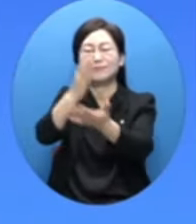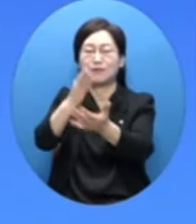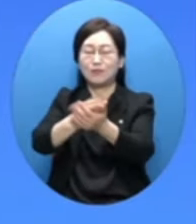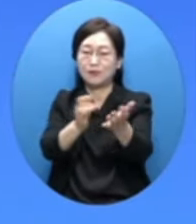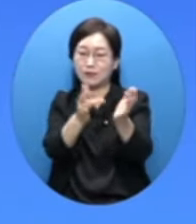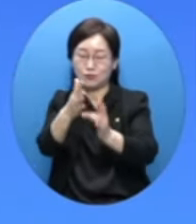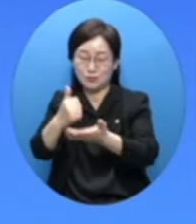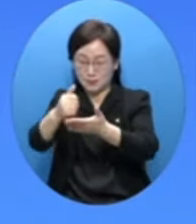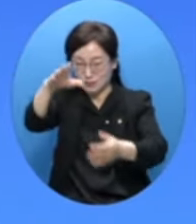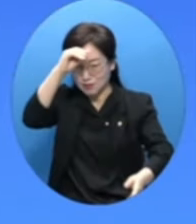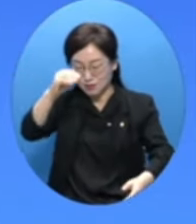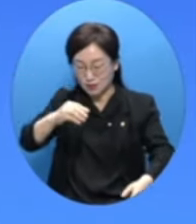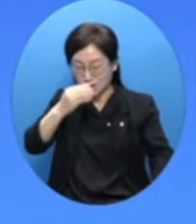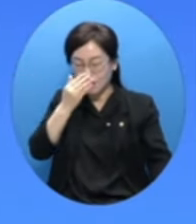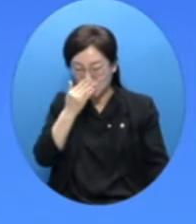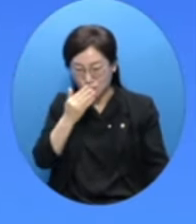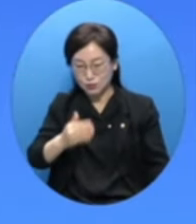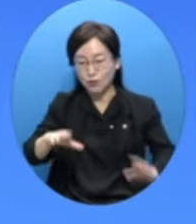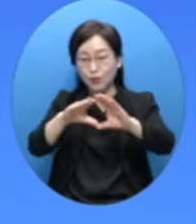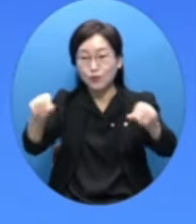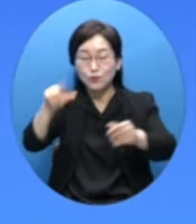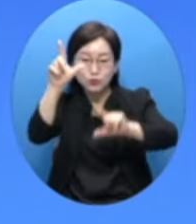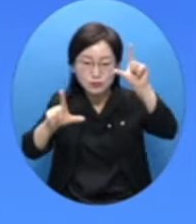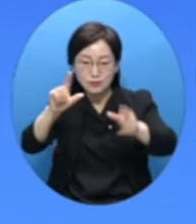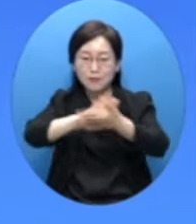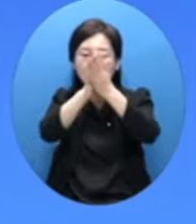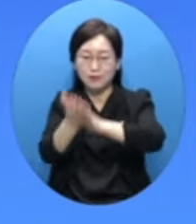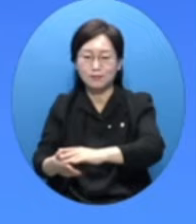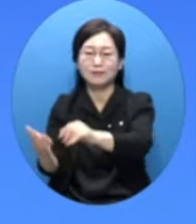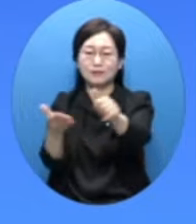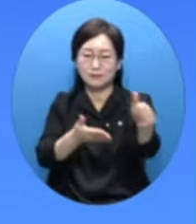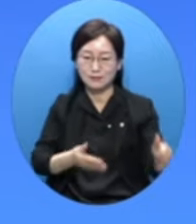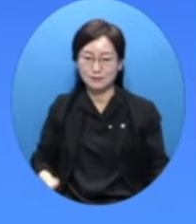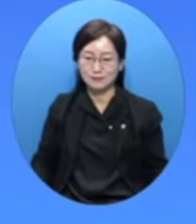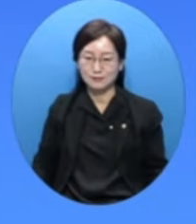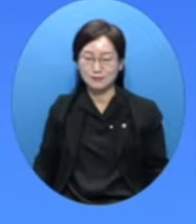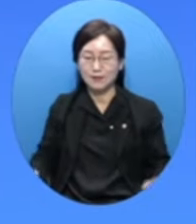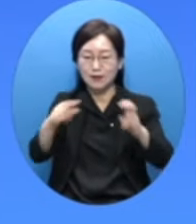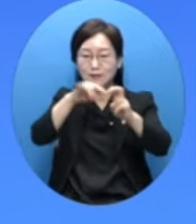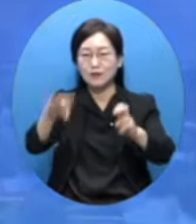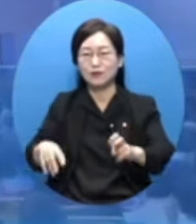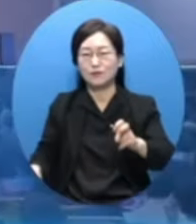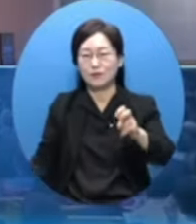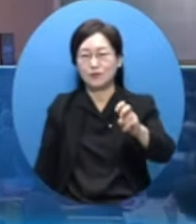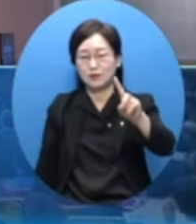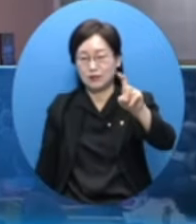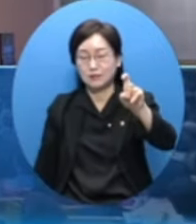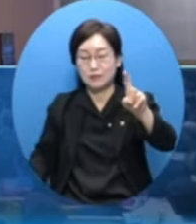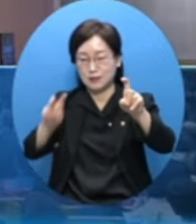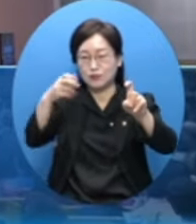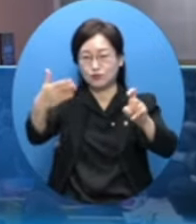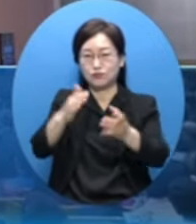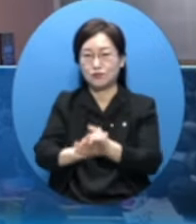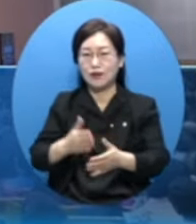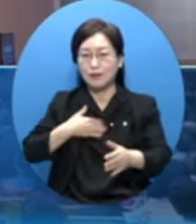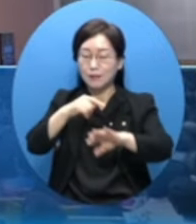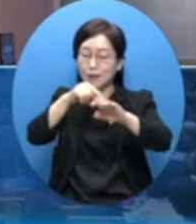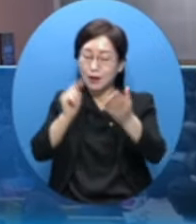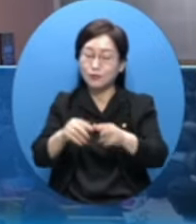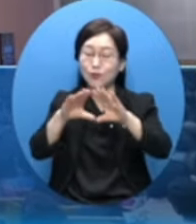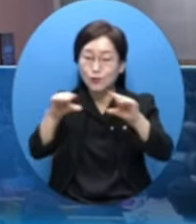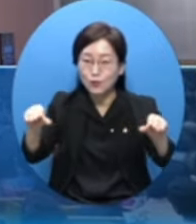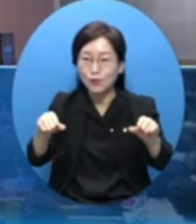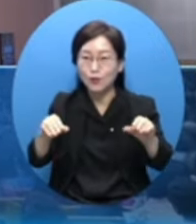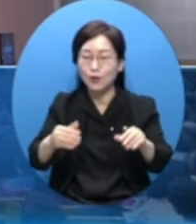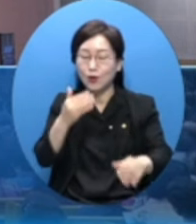예수님을 닮은 겸손과 온유의 모습으로 바뀌어지게 되기를 바랍니다. 마태복음 11장 29절은 말씀합니다. 나는 마음이